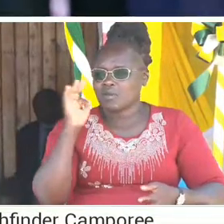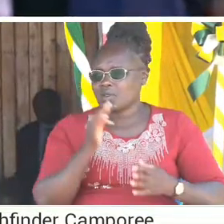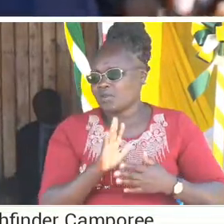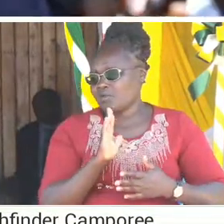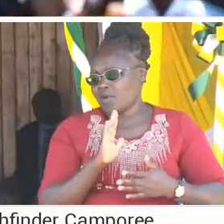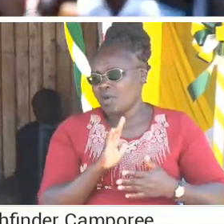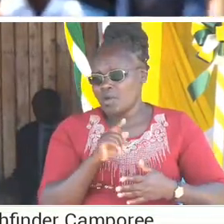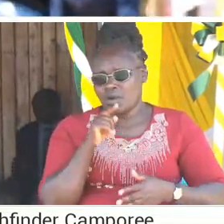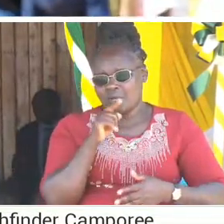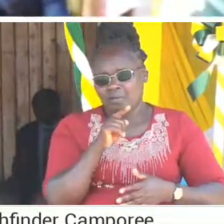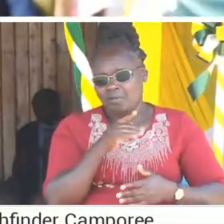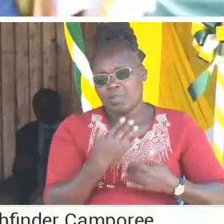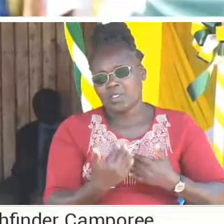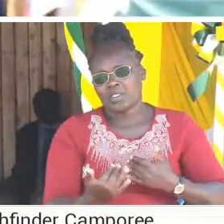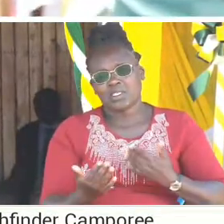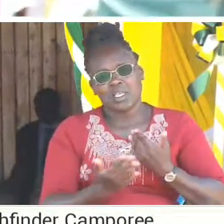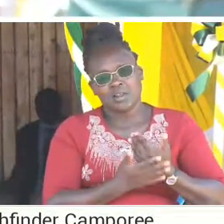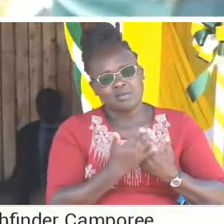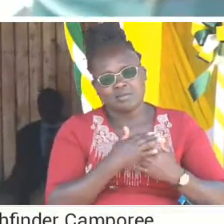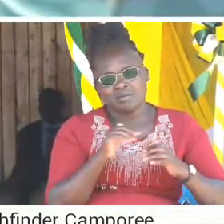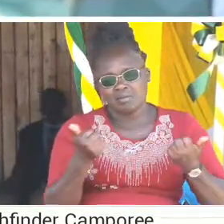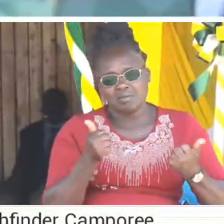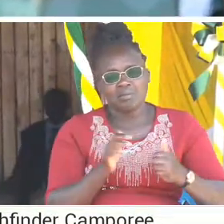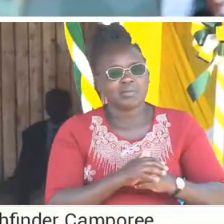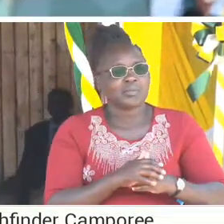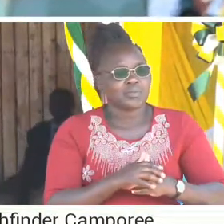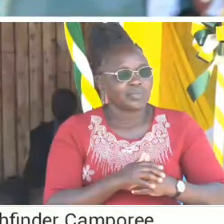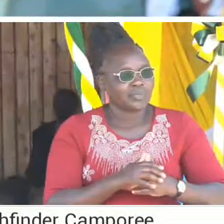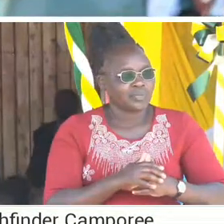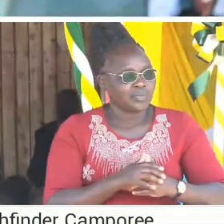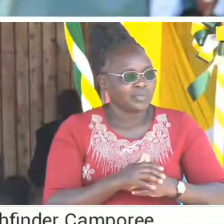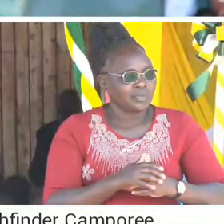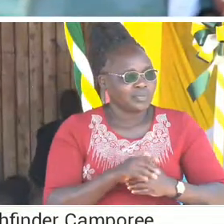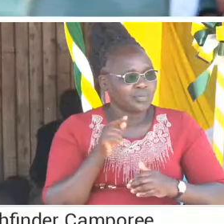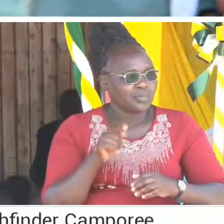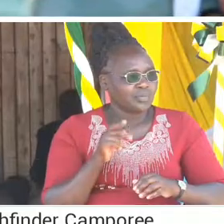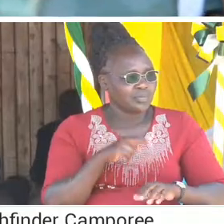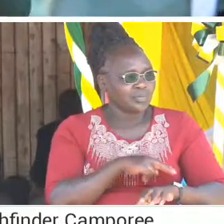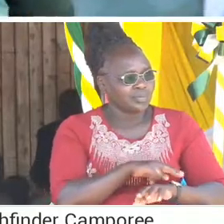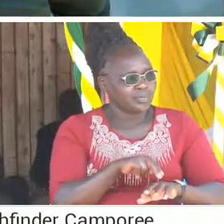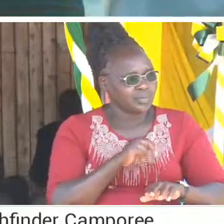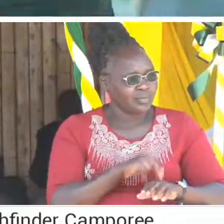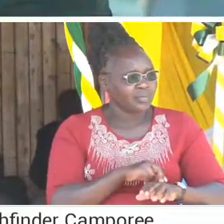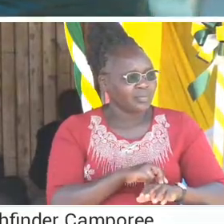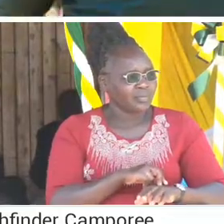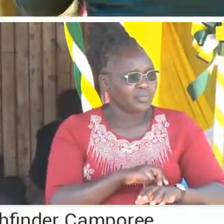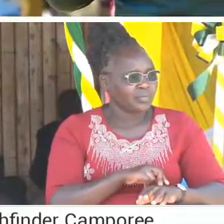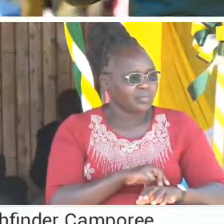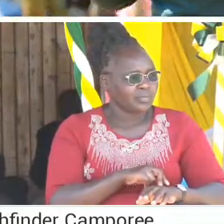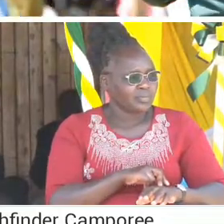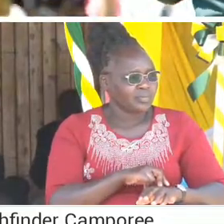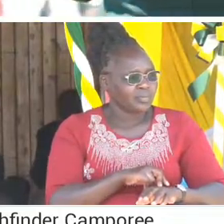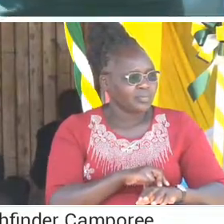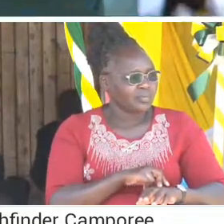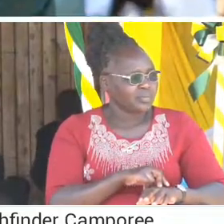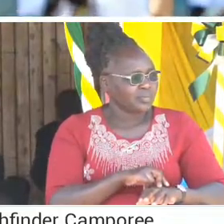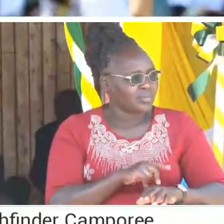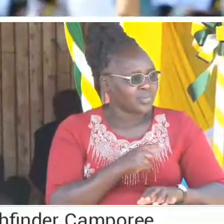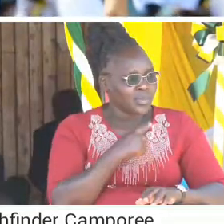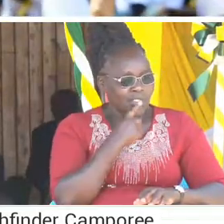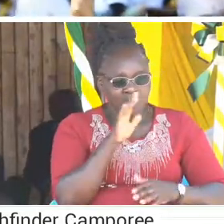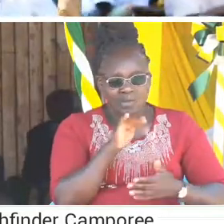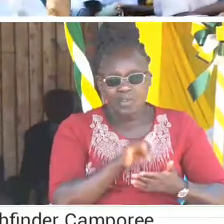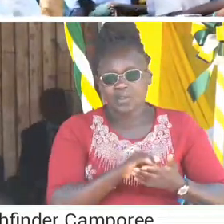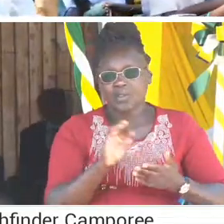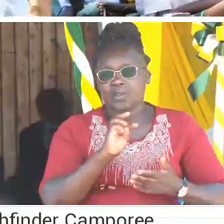Kenya, ili liwe taifa lenye amani, taifa tulivu, liwe na vijana ambao wana njozi, vijana watakaovuka